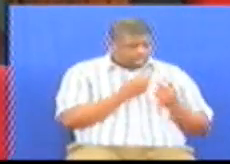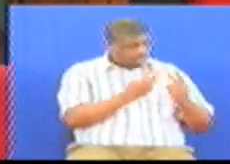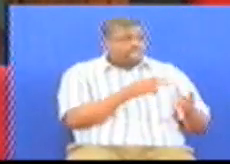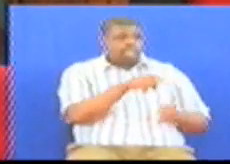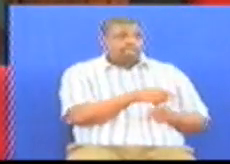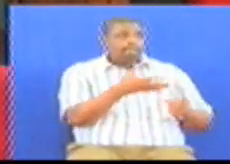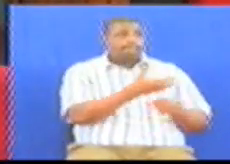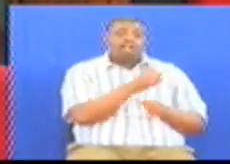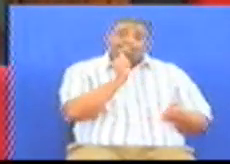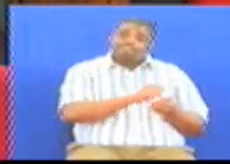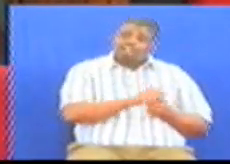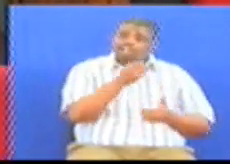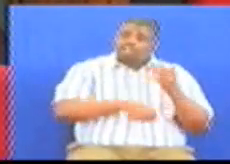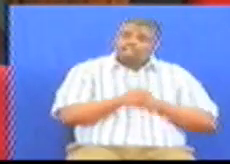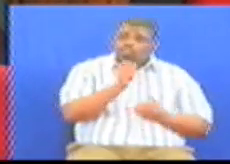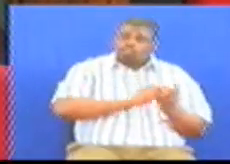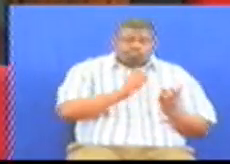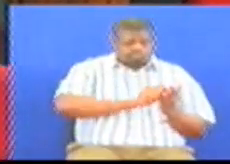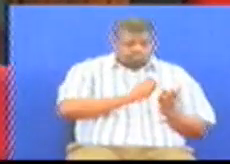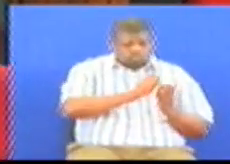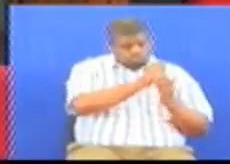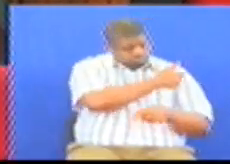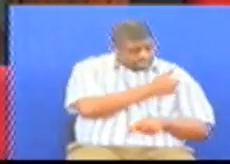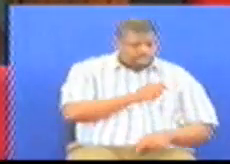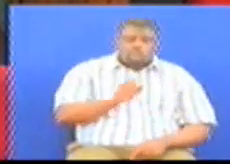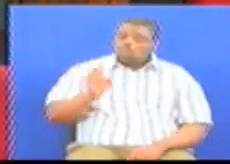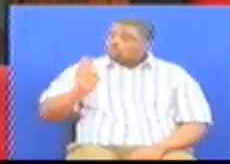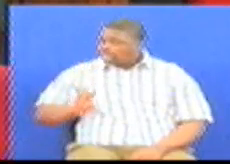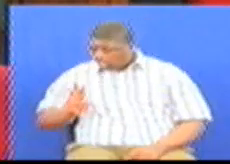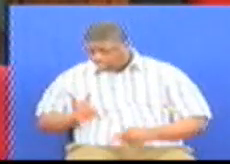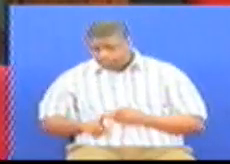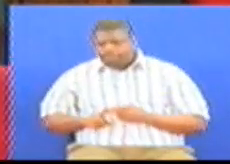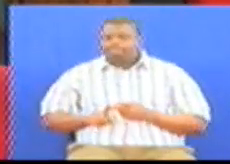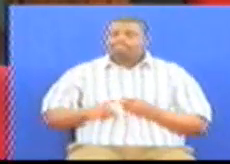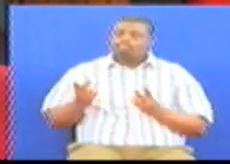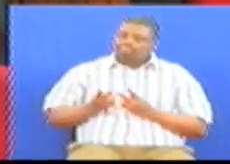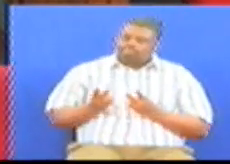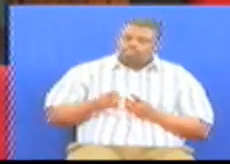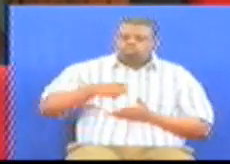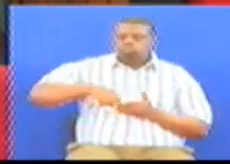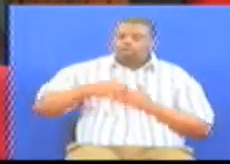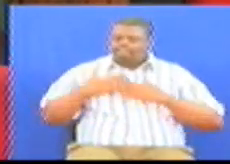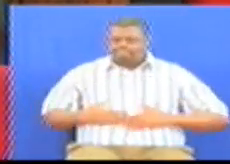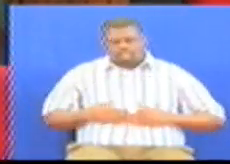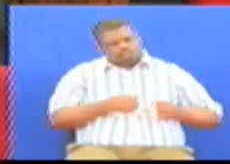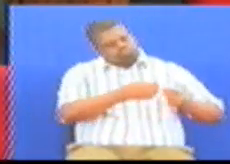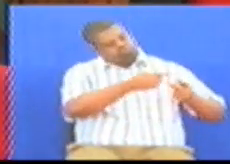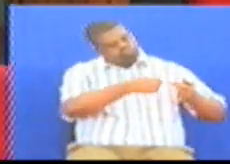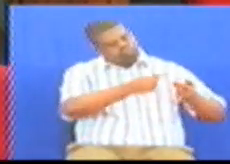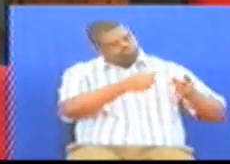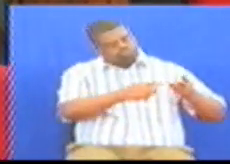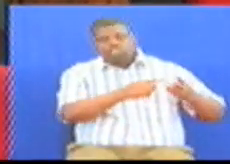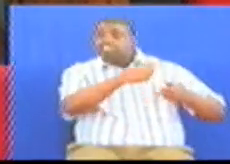tupate vifaa kwenye hospitali yetu ya wilaya pale Ilongero, lakini na vituo vya afya cha Mgori pamoja na kile cha